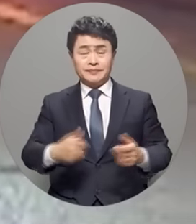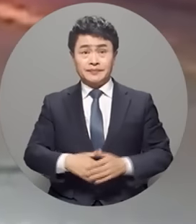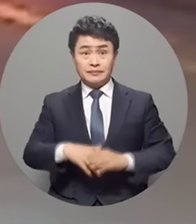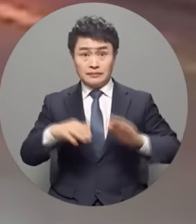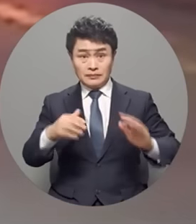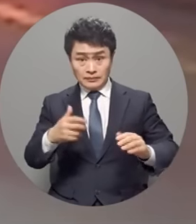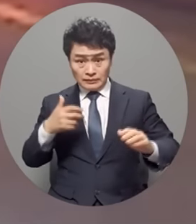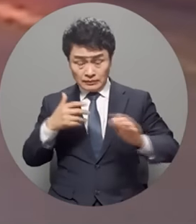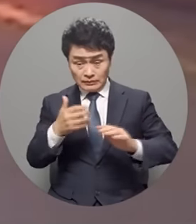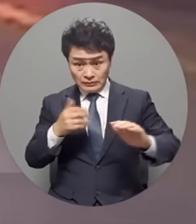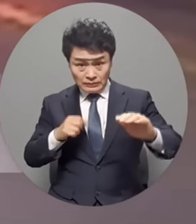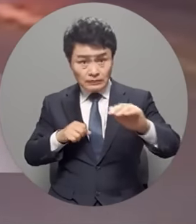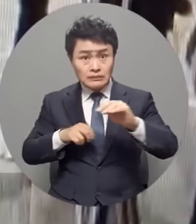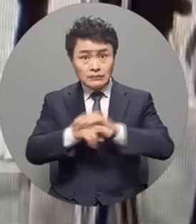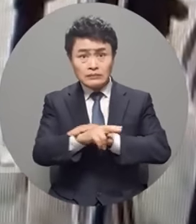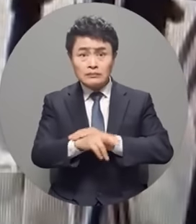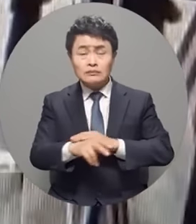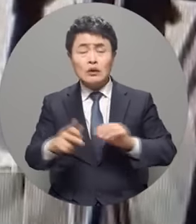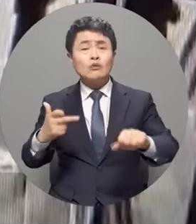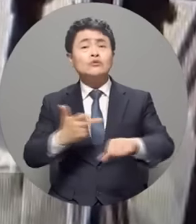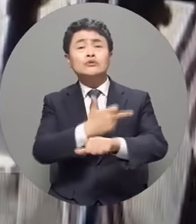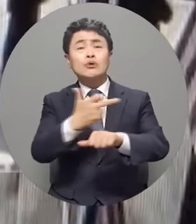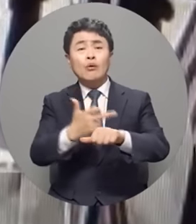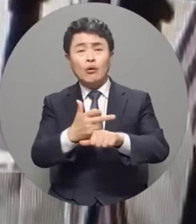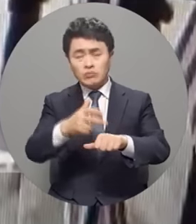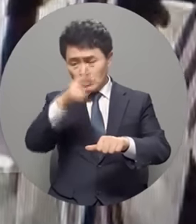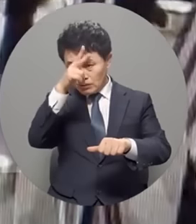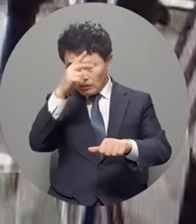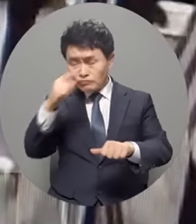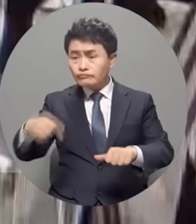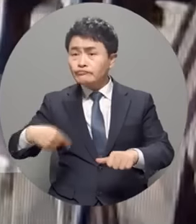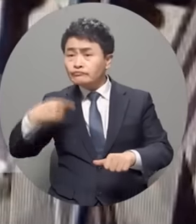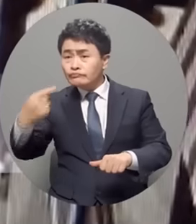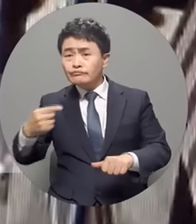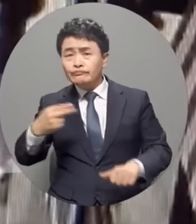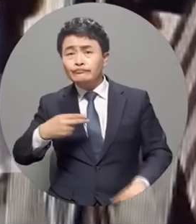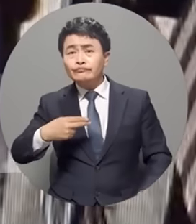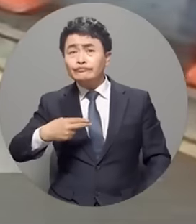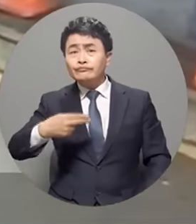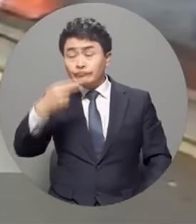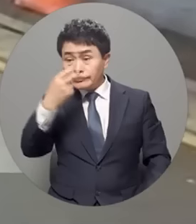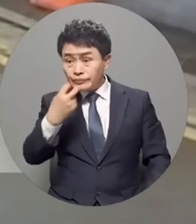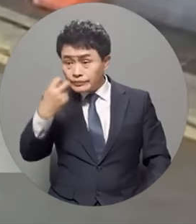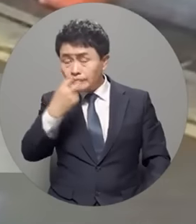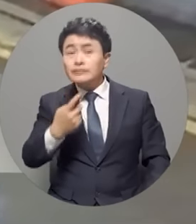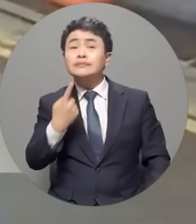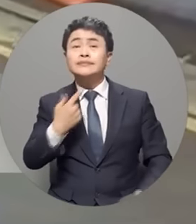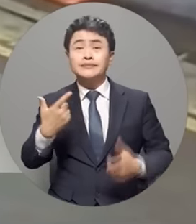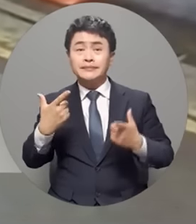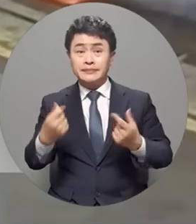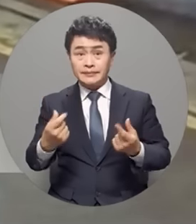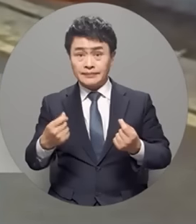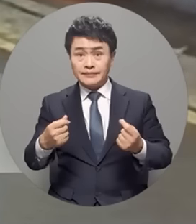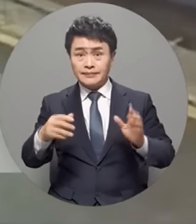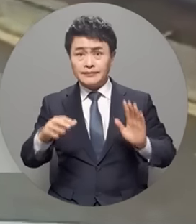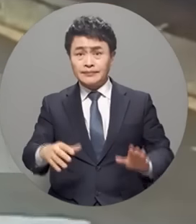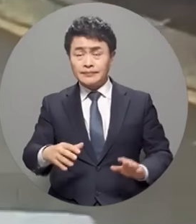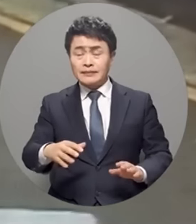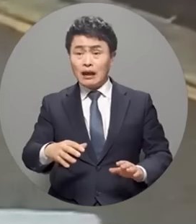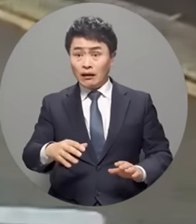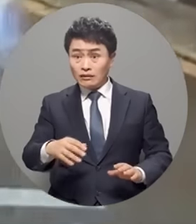사고 직후 달아난 김씨는 17시간 만에 경찰에 출석해 음주운전 검사를 받았고 당시 음성이 나온